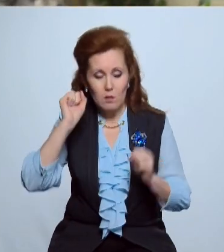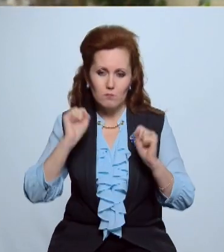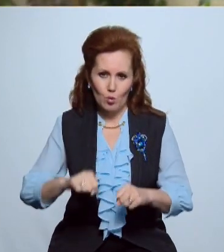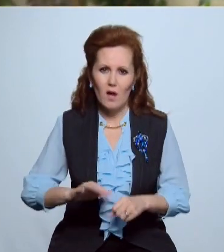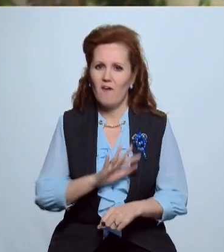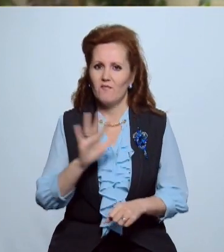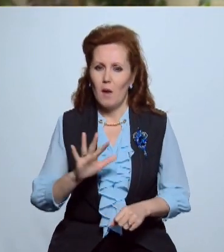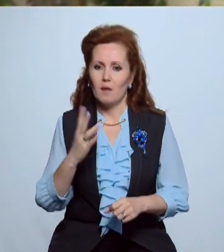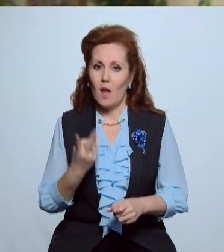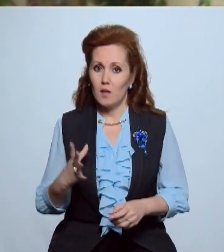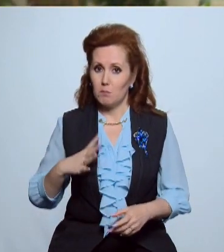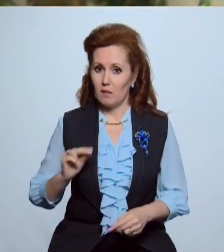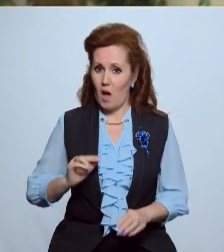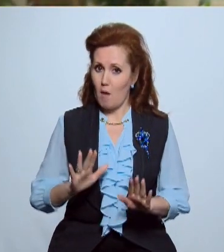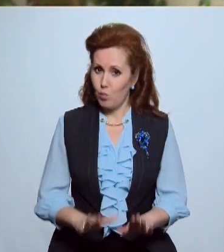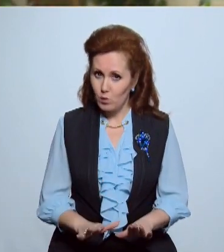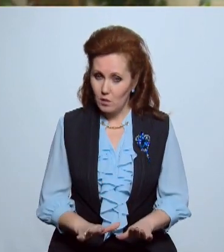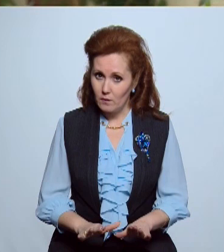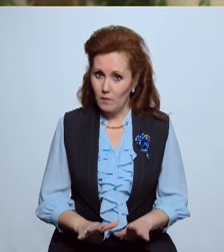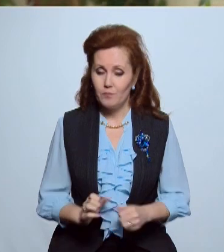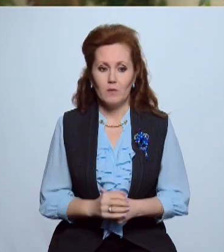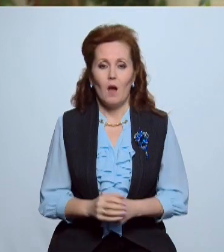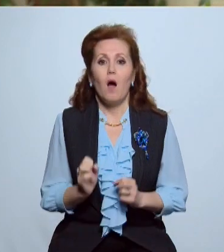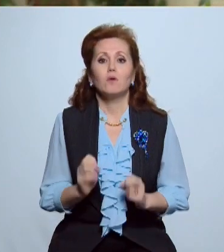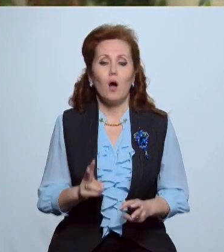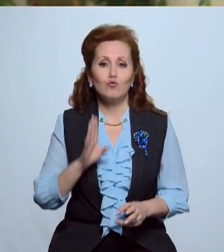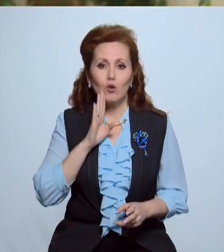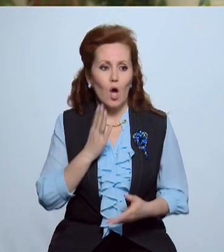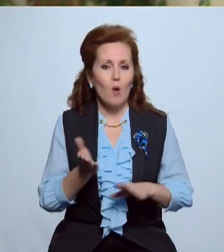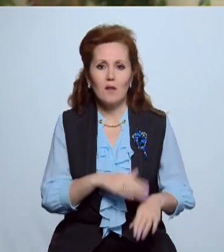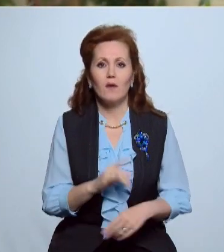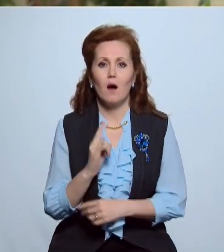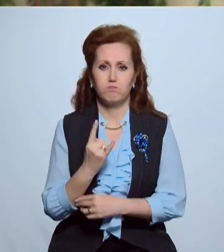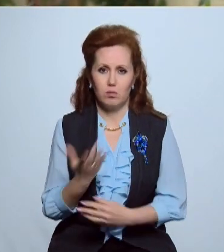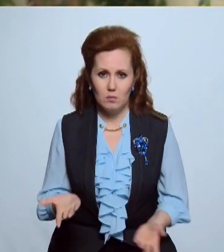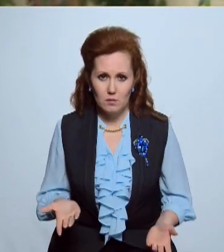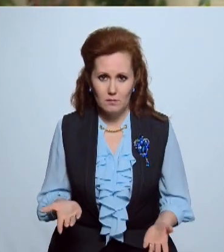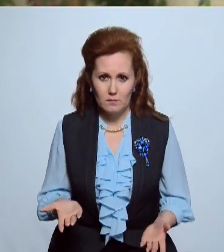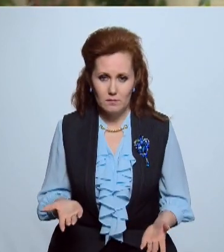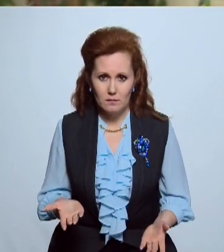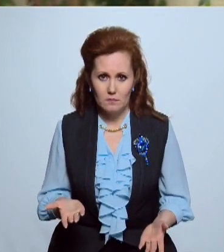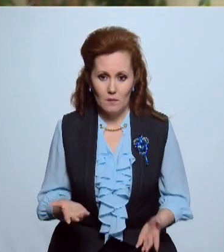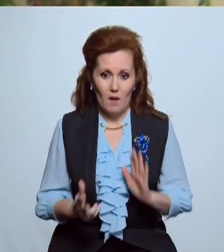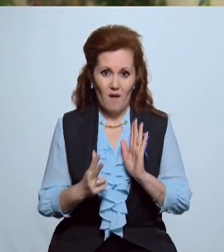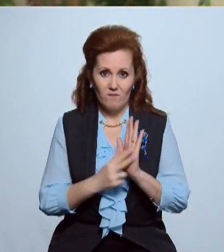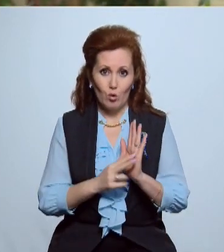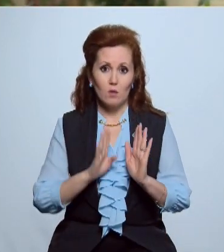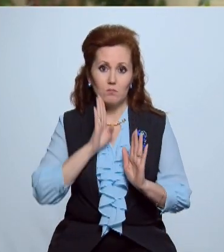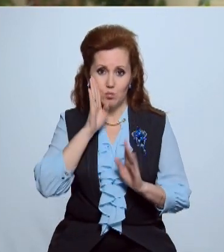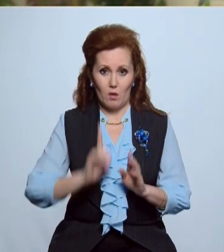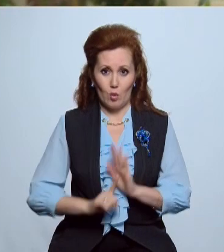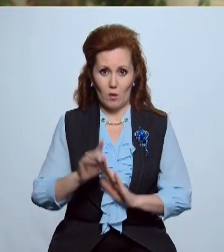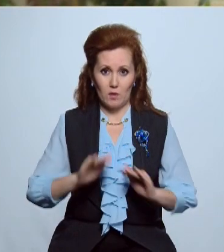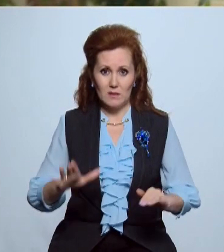утра надо дояркой уже быть на работе. А как женщина оставит ребенка? В 8 часов детский сад